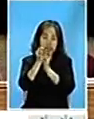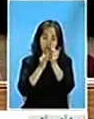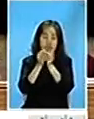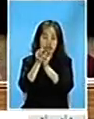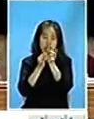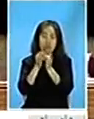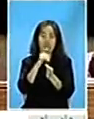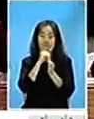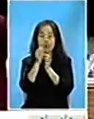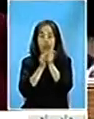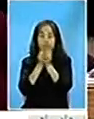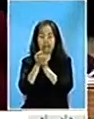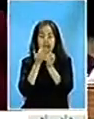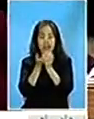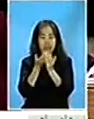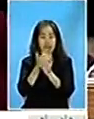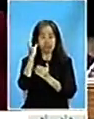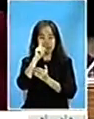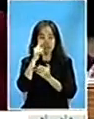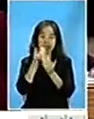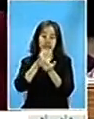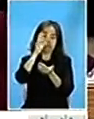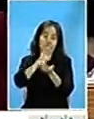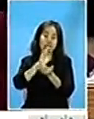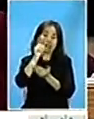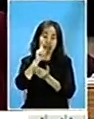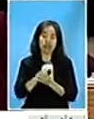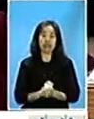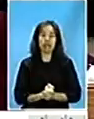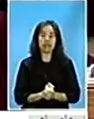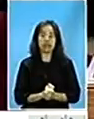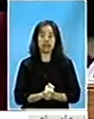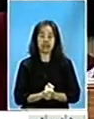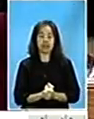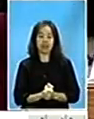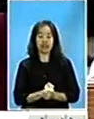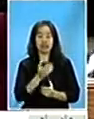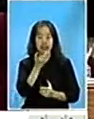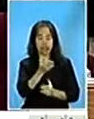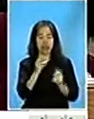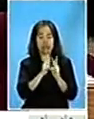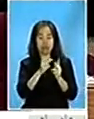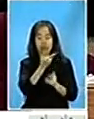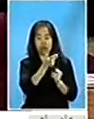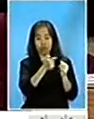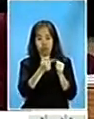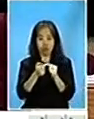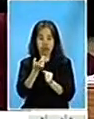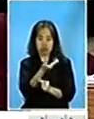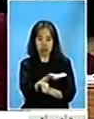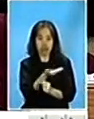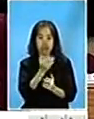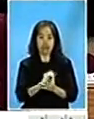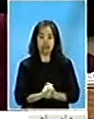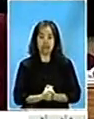ของเม็ดเงินและการตั้งงบประมาณอยู่นะครับก็เชิญท่านฟองศรีต่อครับ